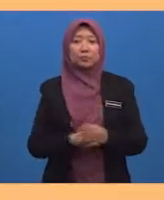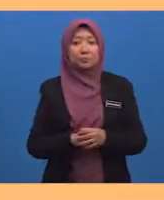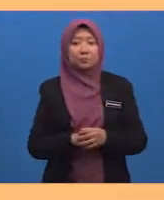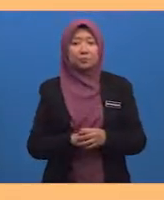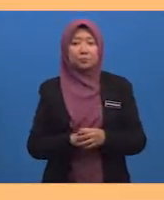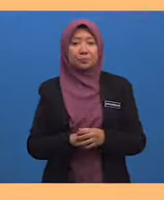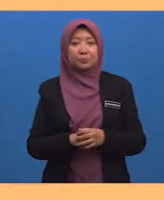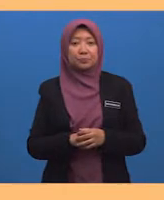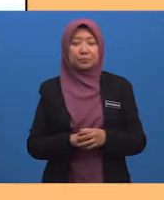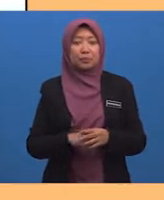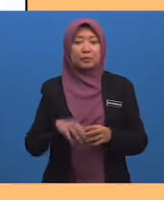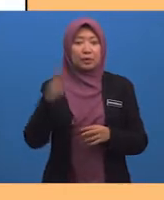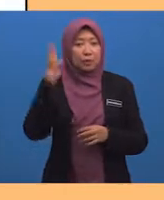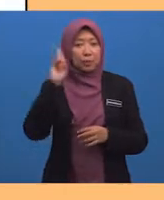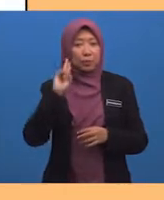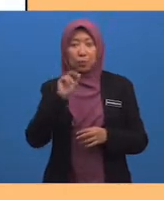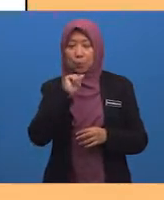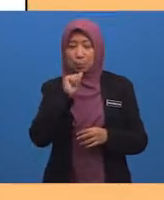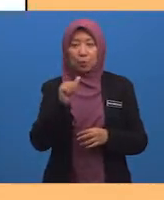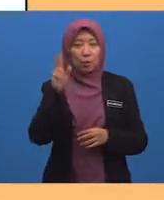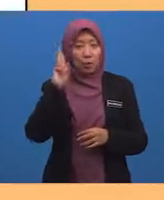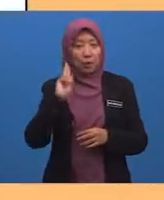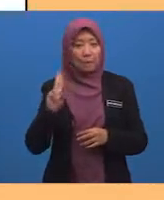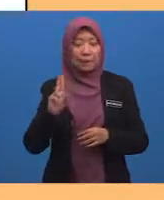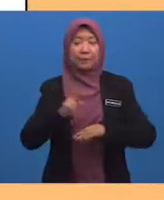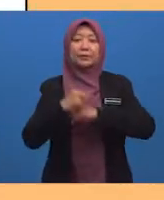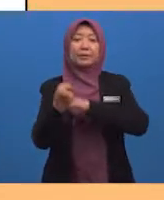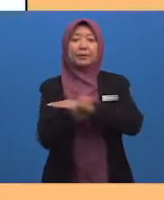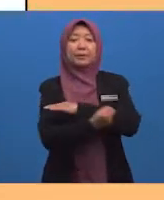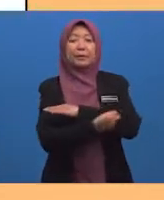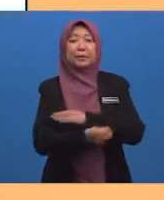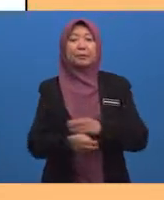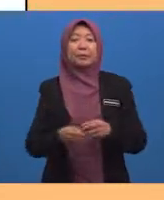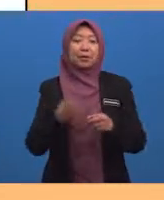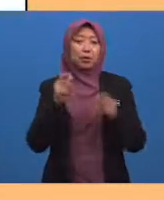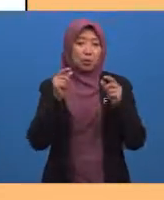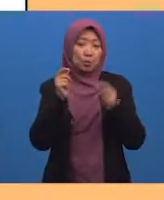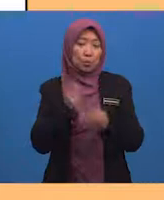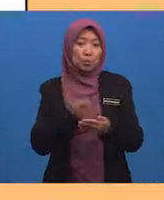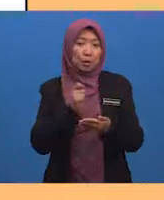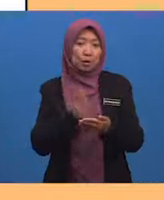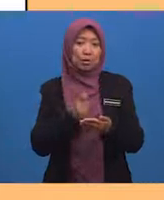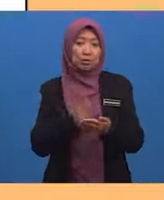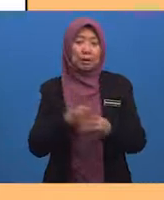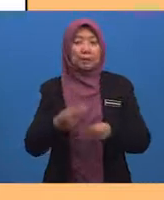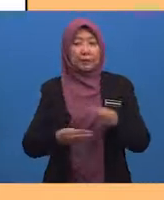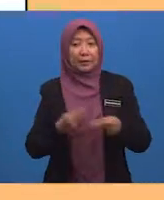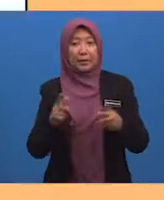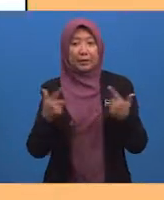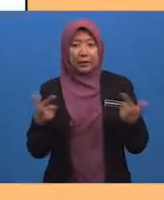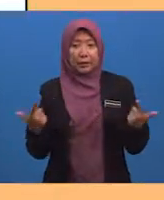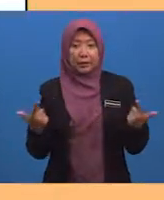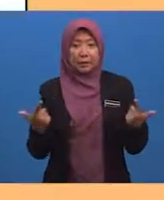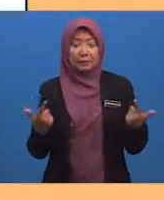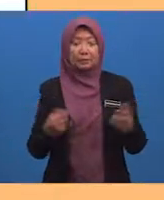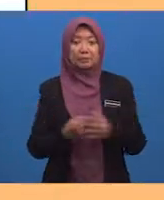Manakala ilmu bukan agama seperti pertanian, pertukangan, perniagaan dan lain-lain selagi